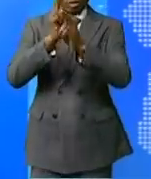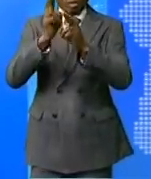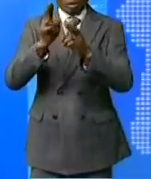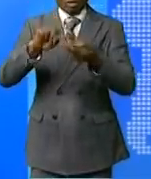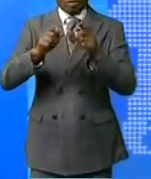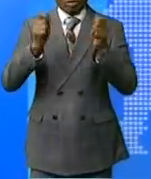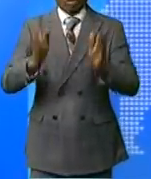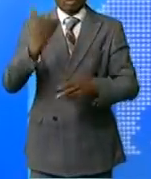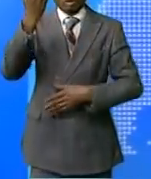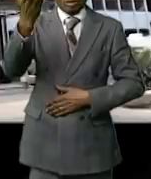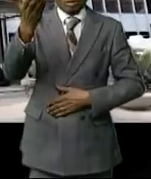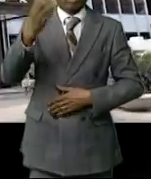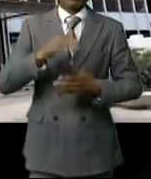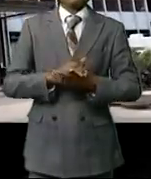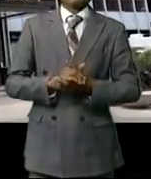avec Rachel Foutou.